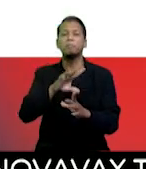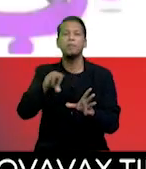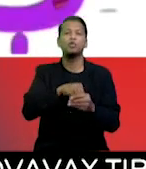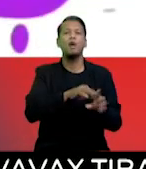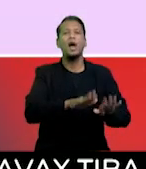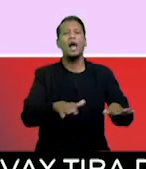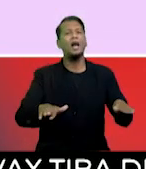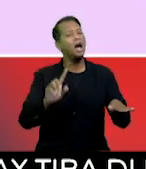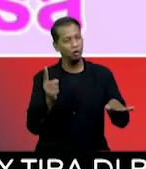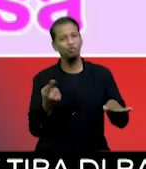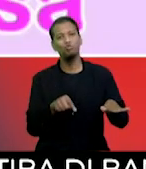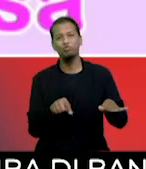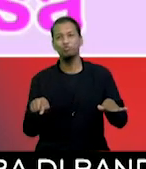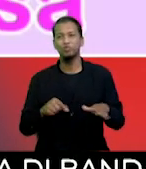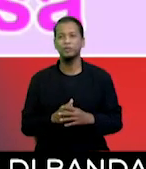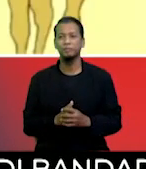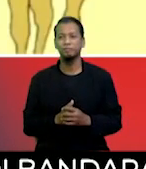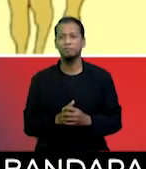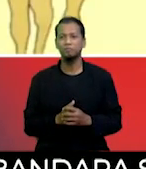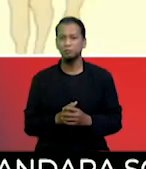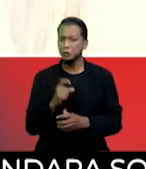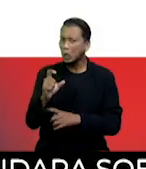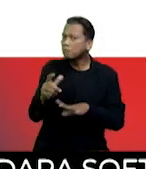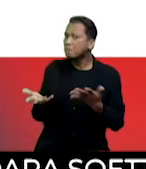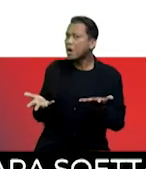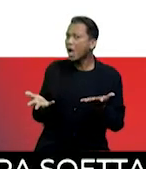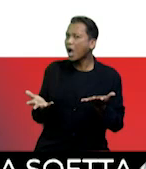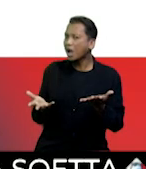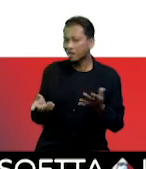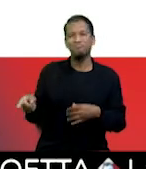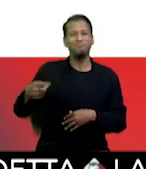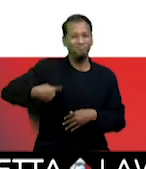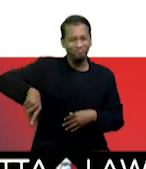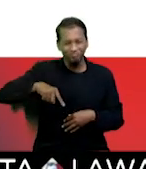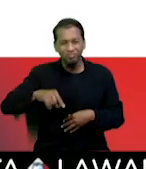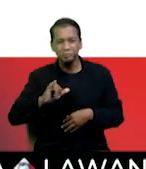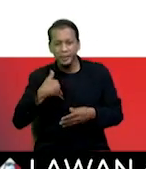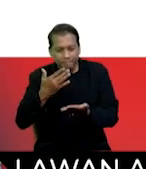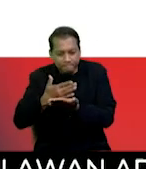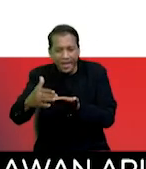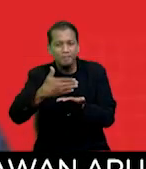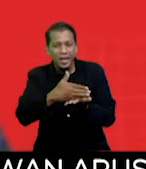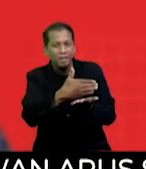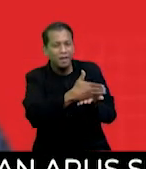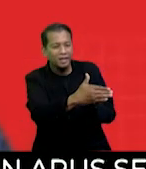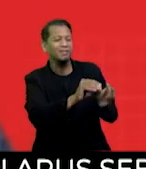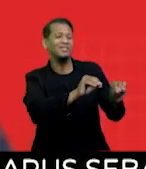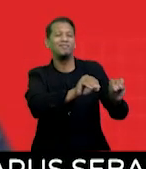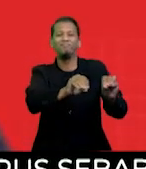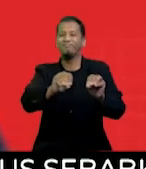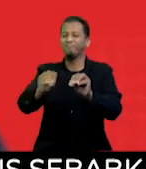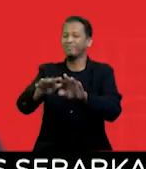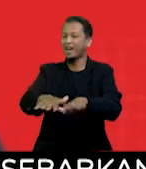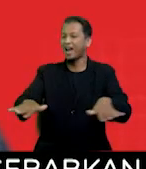Bagaimana kami melalui pendekatan pengasuhan memastikan anak-anak terlindungi dalam